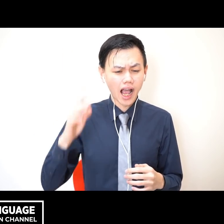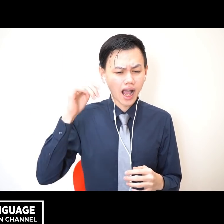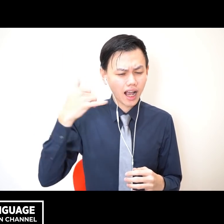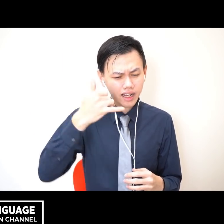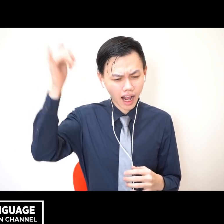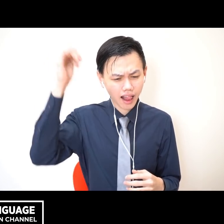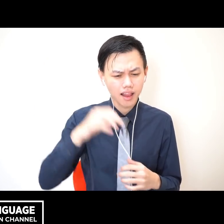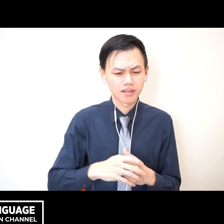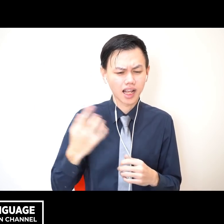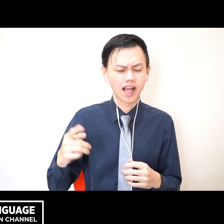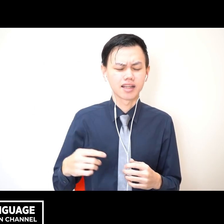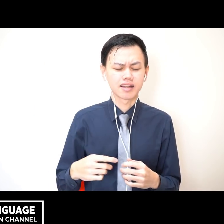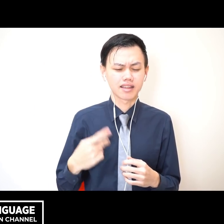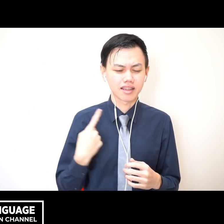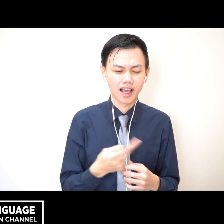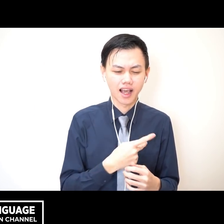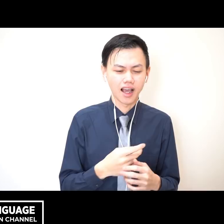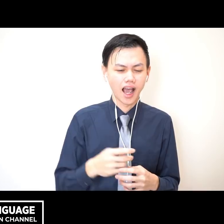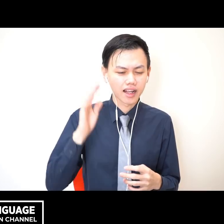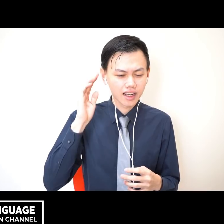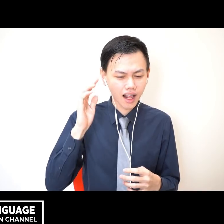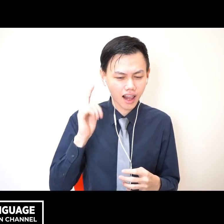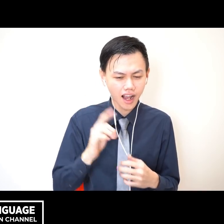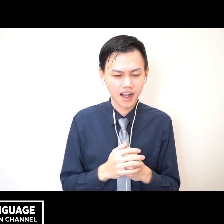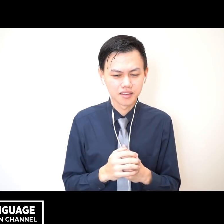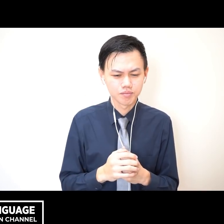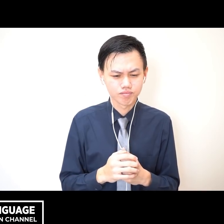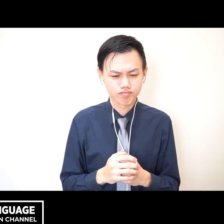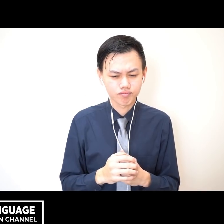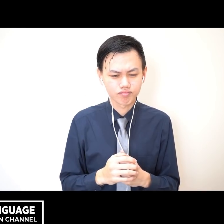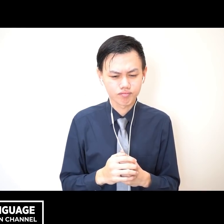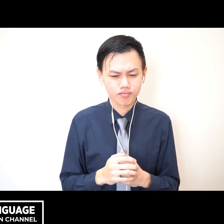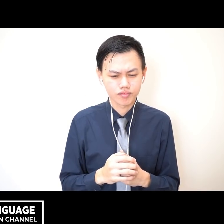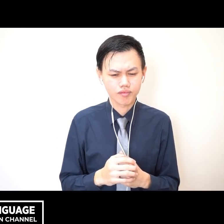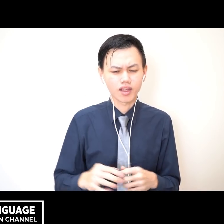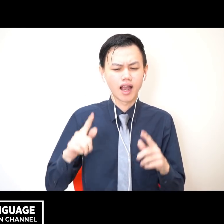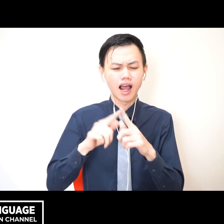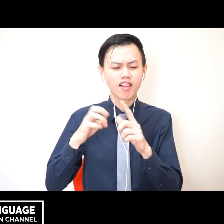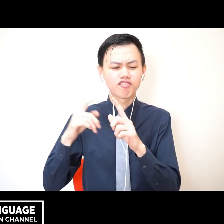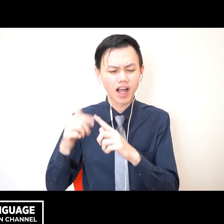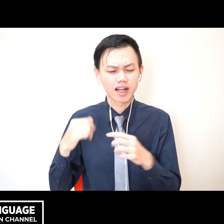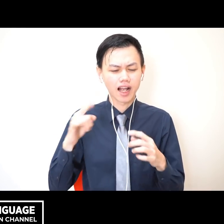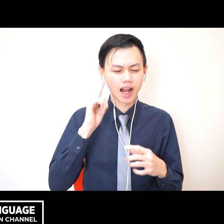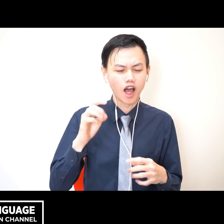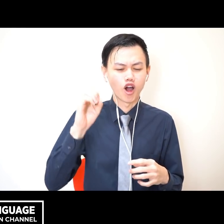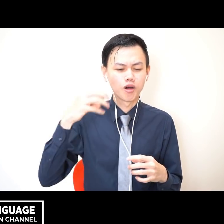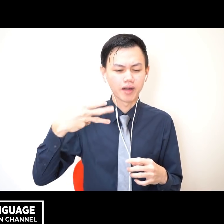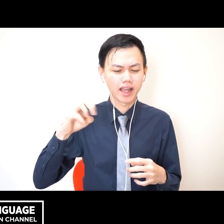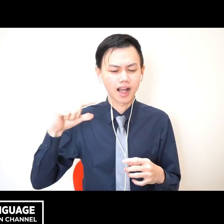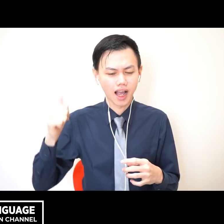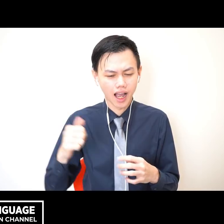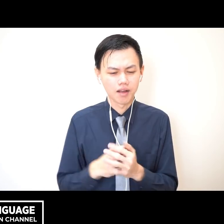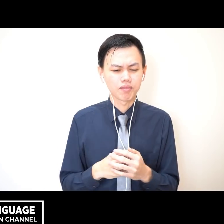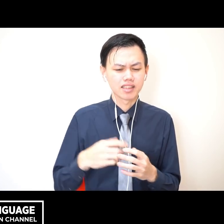kekal, artinya apapun yang sedang kita alami hari ini tidak akan berakhir di sini. Kita pun, there is